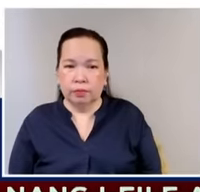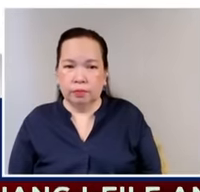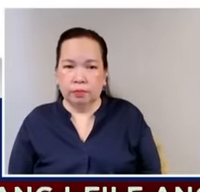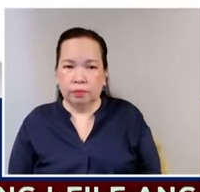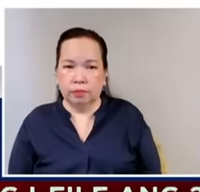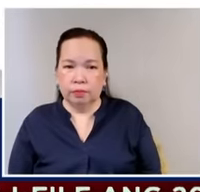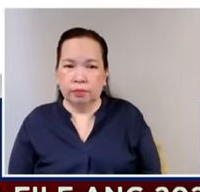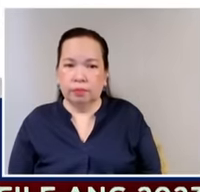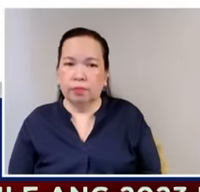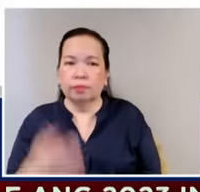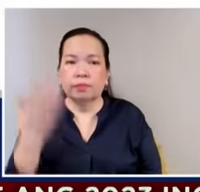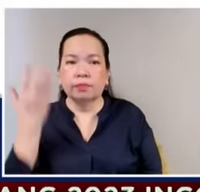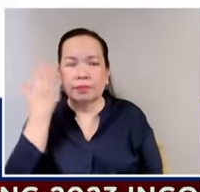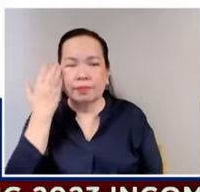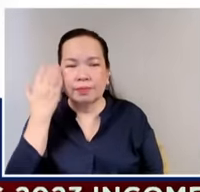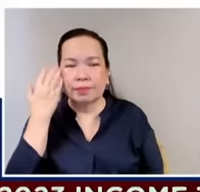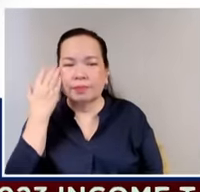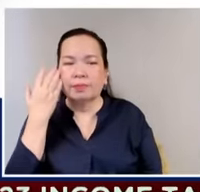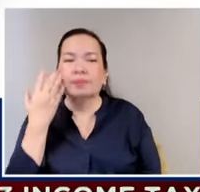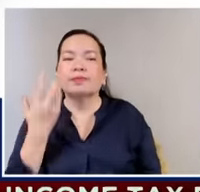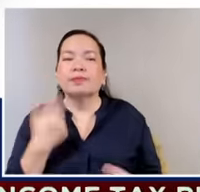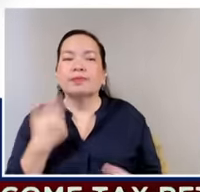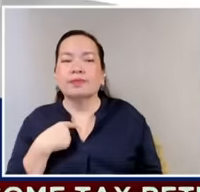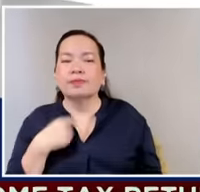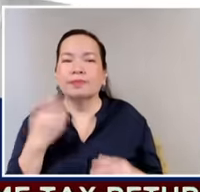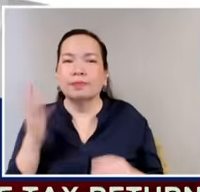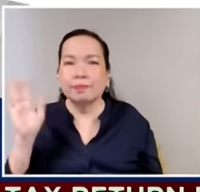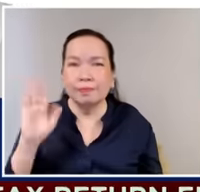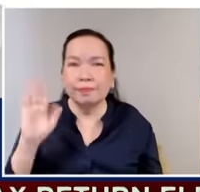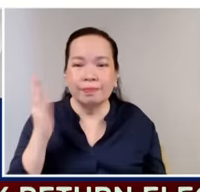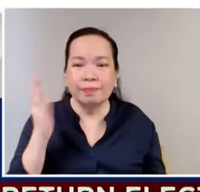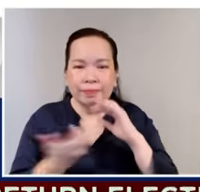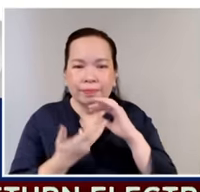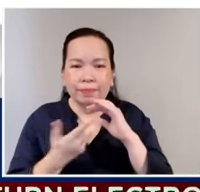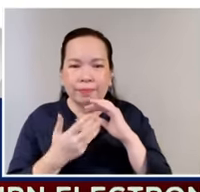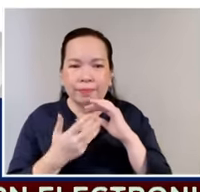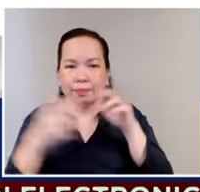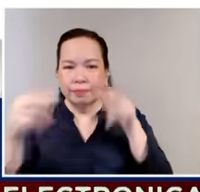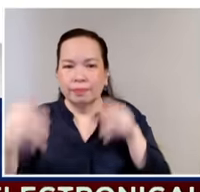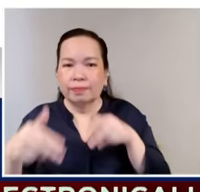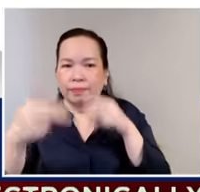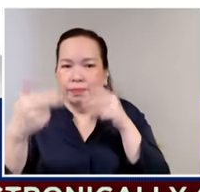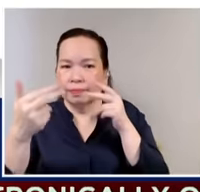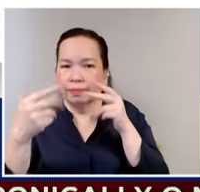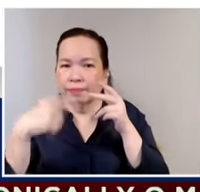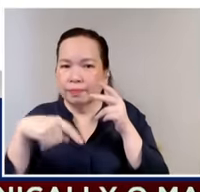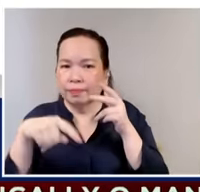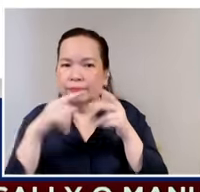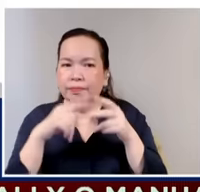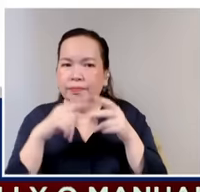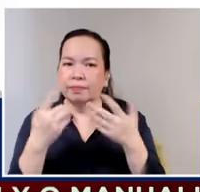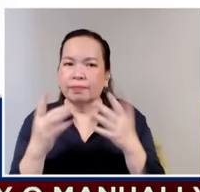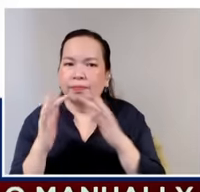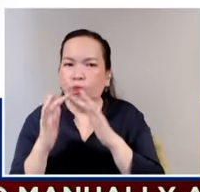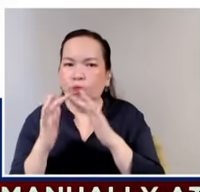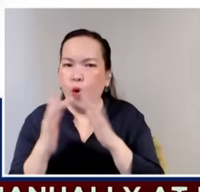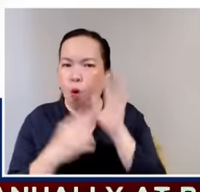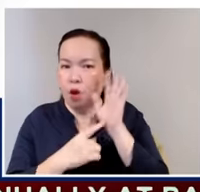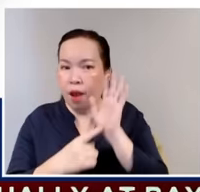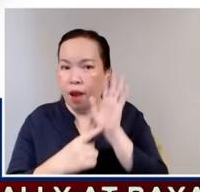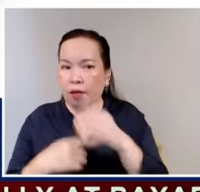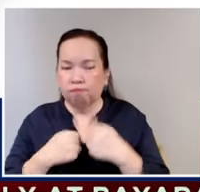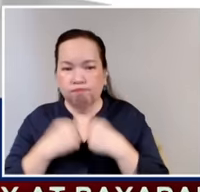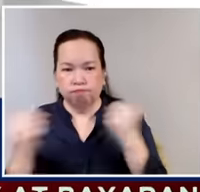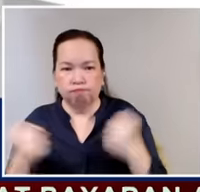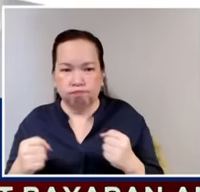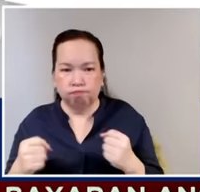Nagpanggap na customer ang isang asset ng NBI para makipag-video call sa suspect na si Maria na umano'y nag-online show. Maya-maya,